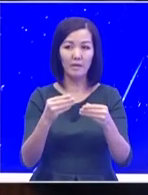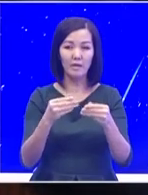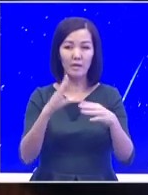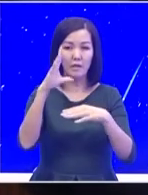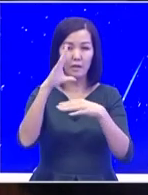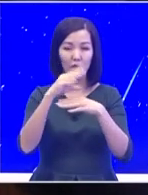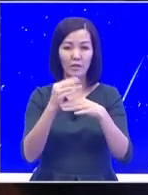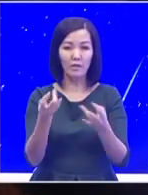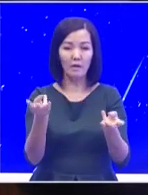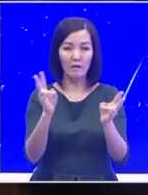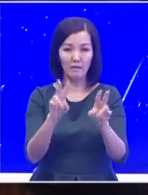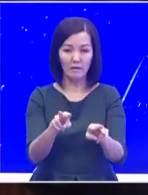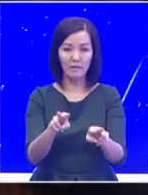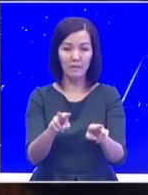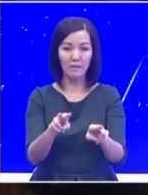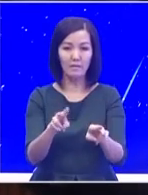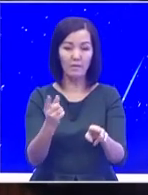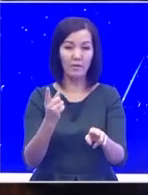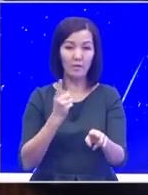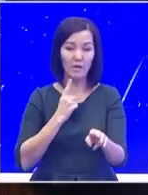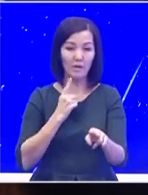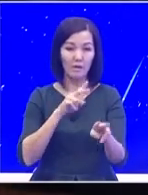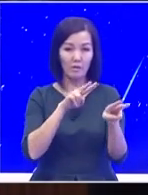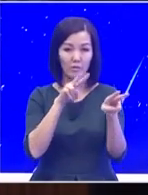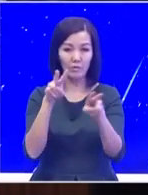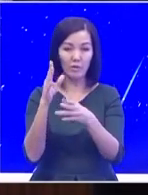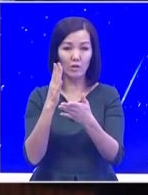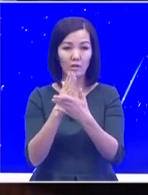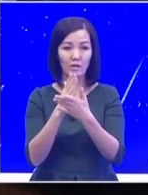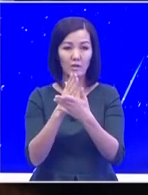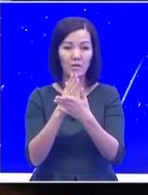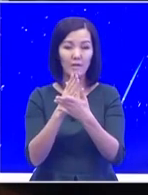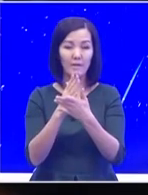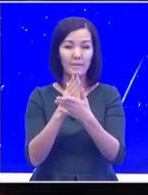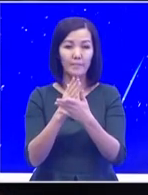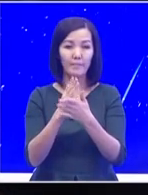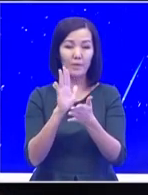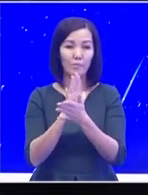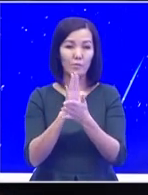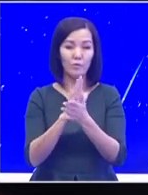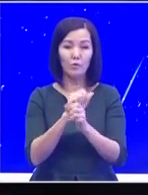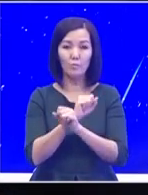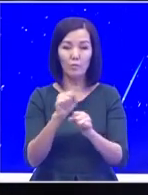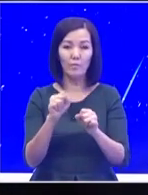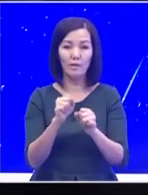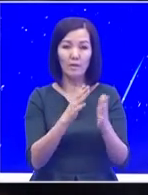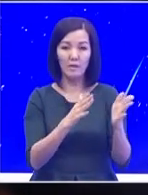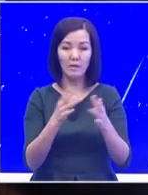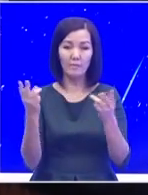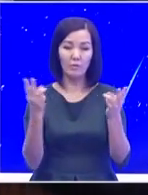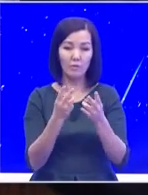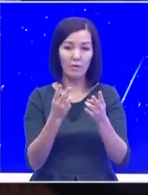соның бәрі остается потом под охраной. Но сіздер заттарыңызды бәрін жинайсыңдар. Мусор болмасын, бәрін жинап, убирать